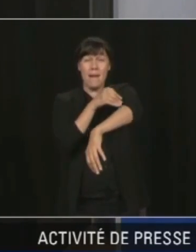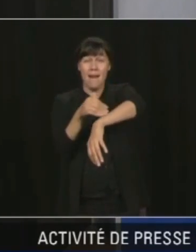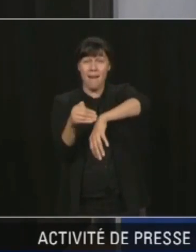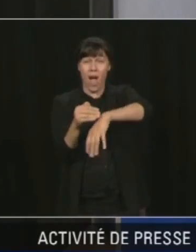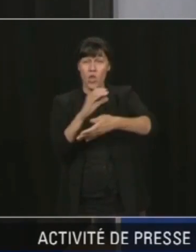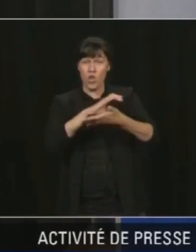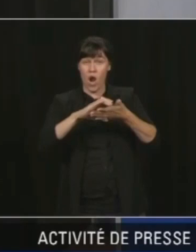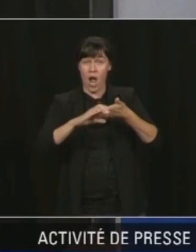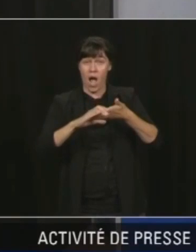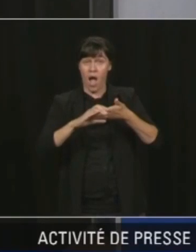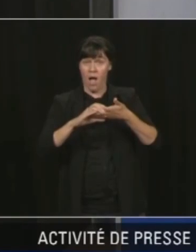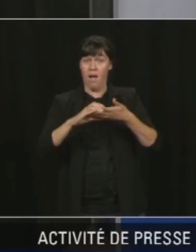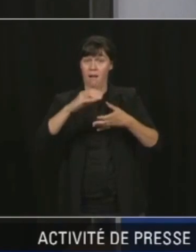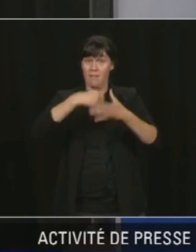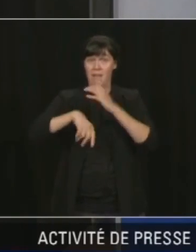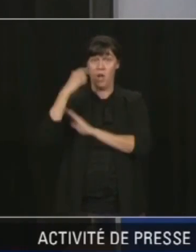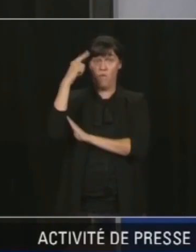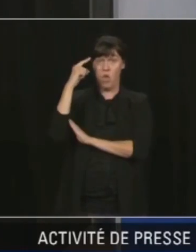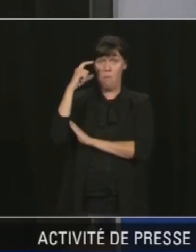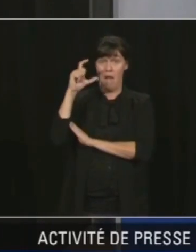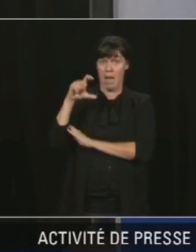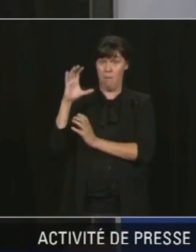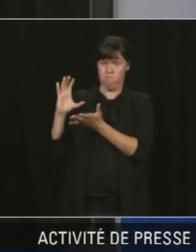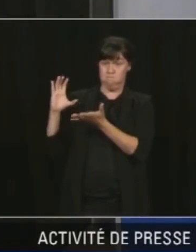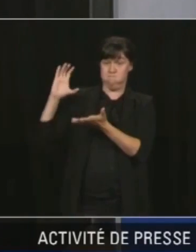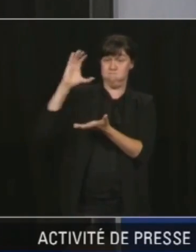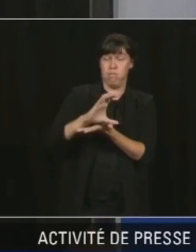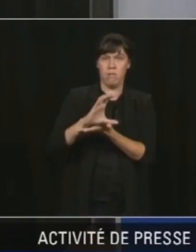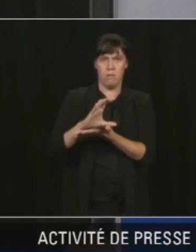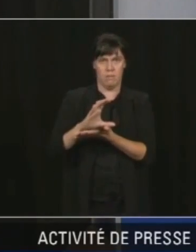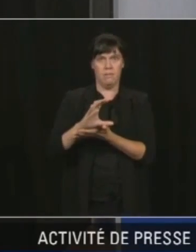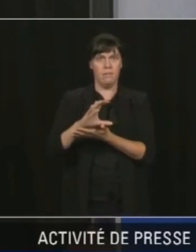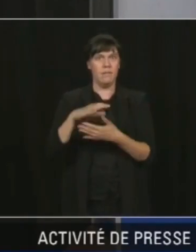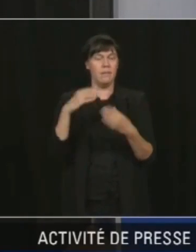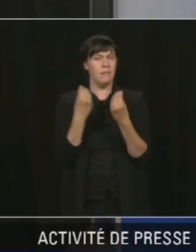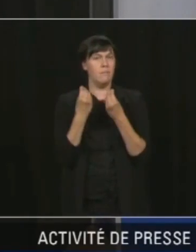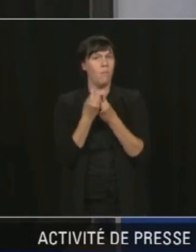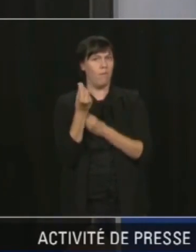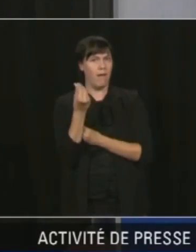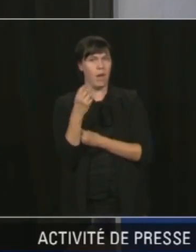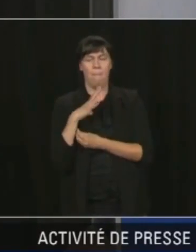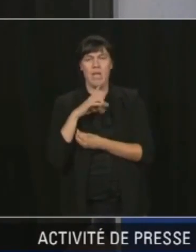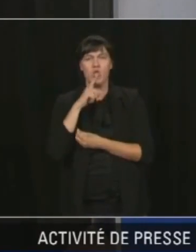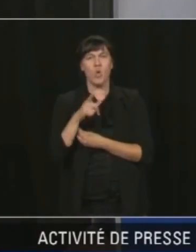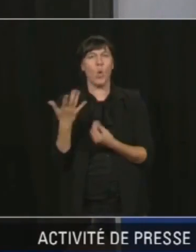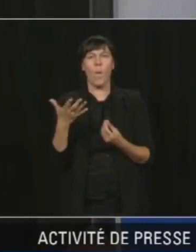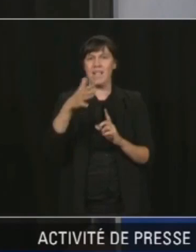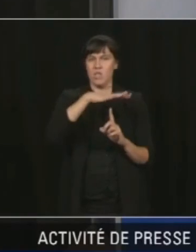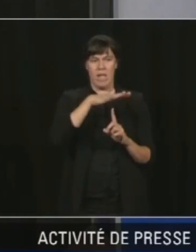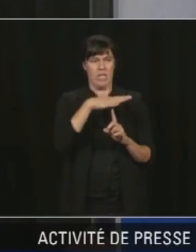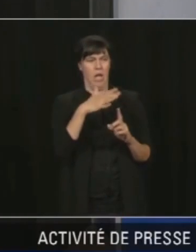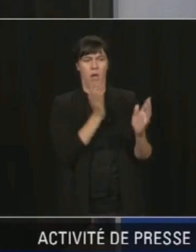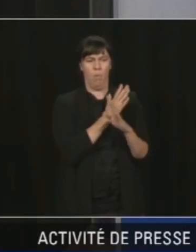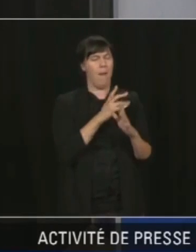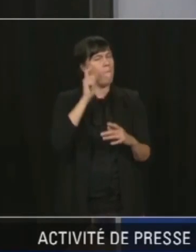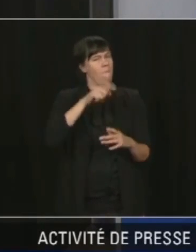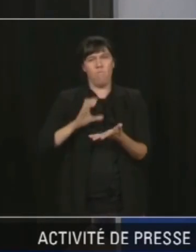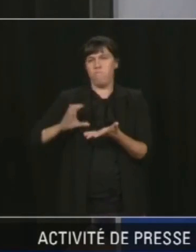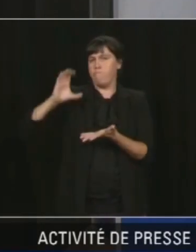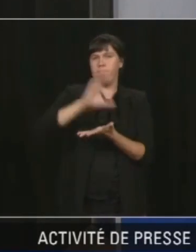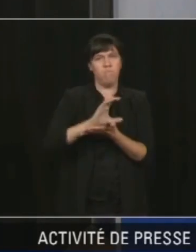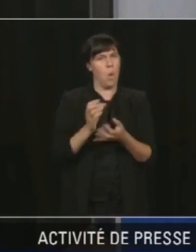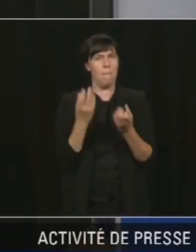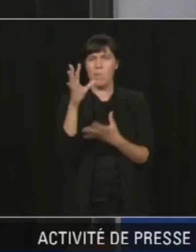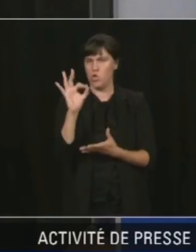d'argent, mais on pense que la situation le justifie. Maintenant, dernière chose que je veux